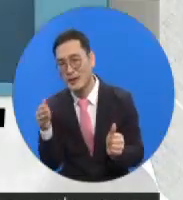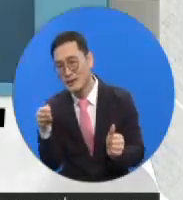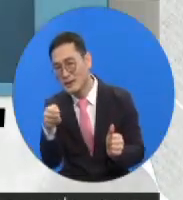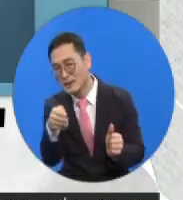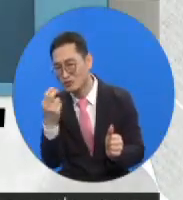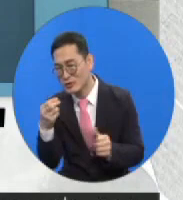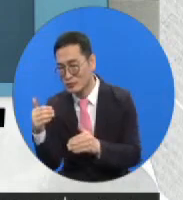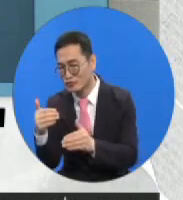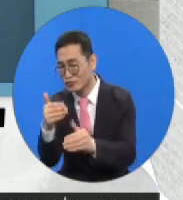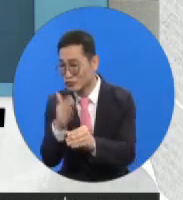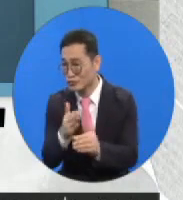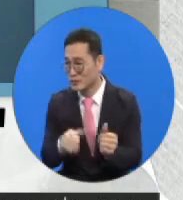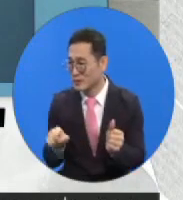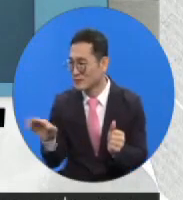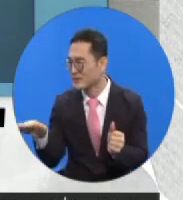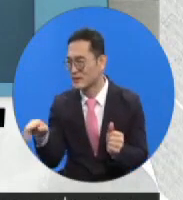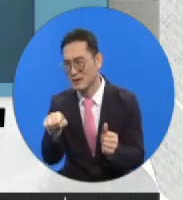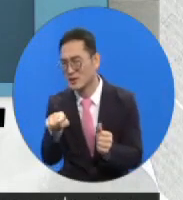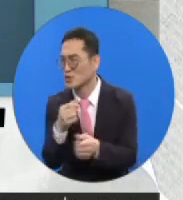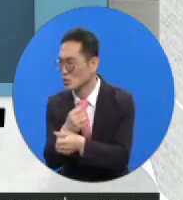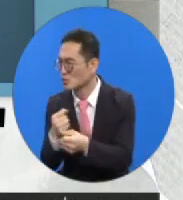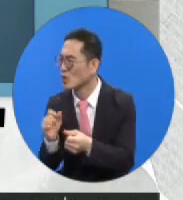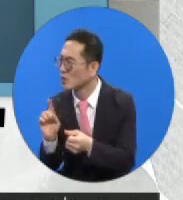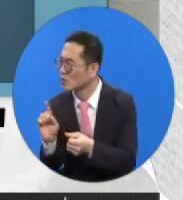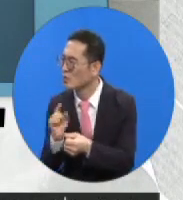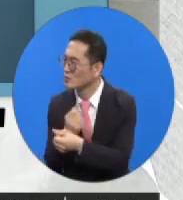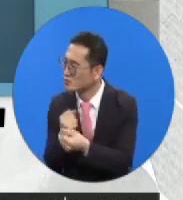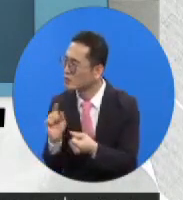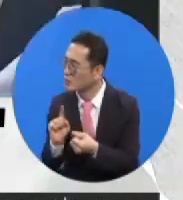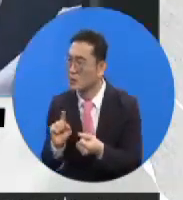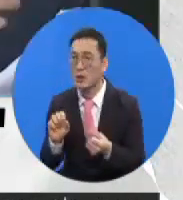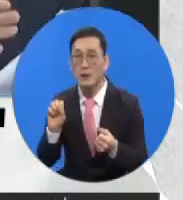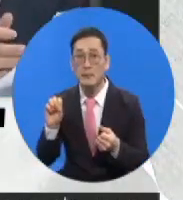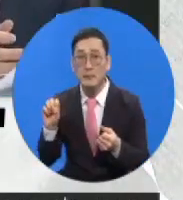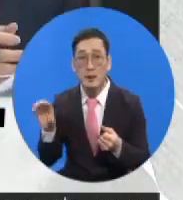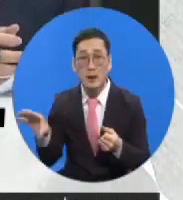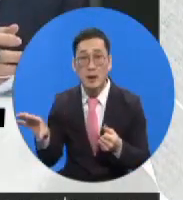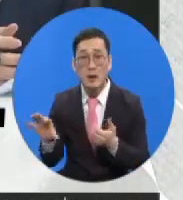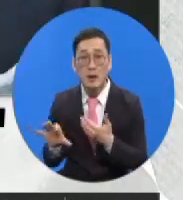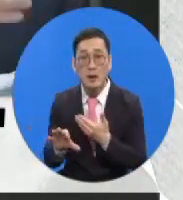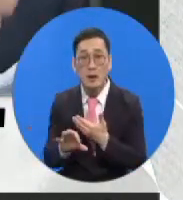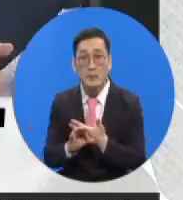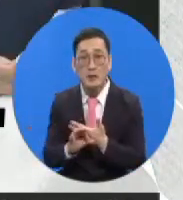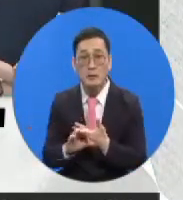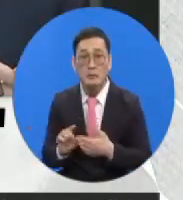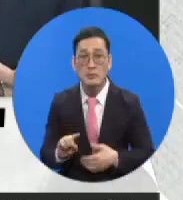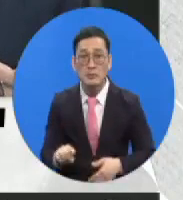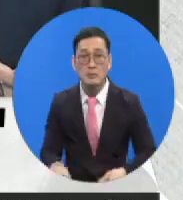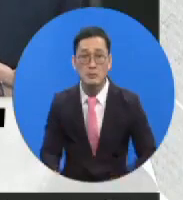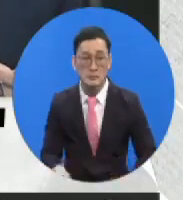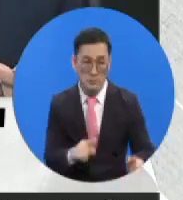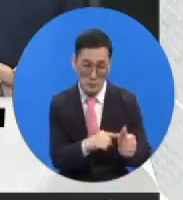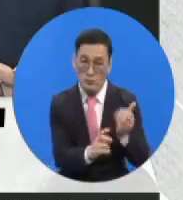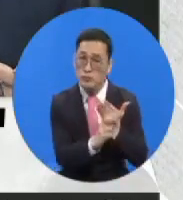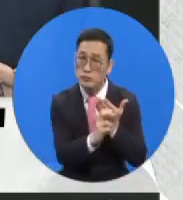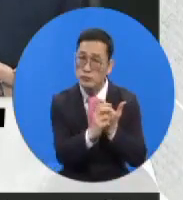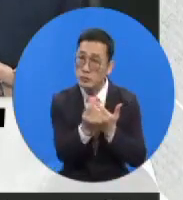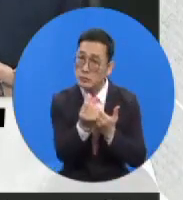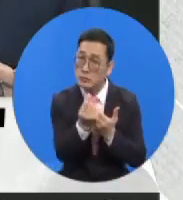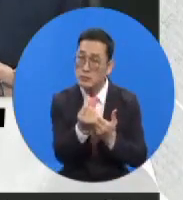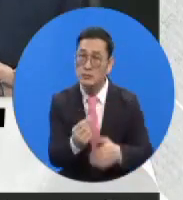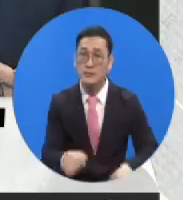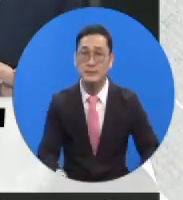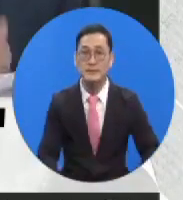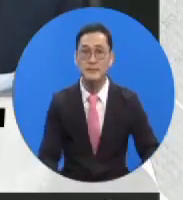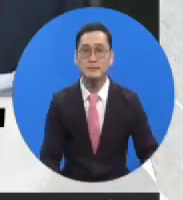법무부 장관이 검찰총장에게 선처를 부탁했다? 이 내용만을 잘라서 얘기하게 되면 과연 어떤 방식으로 진행이 되겠습니까? 저는 두 가지 측면에